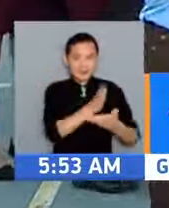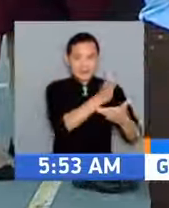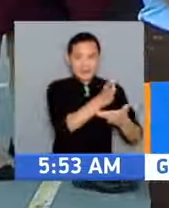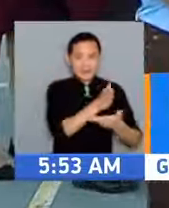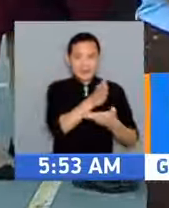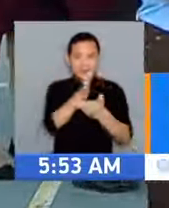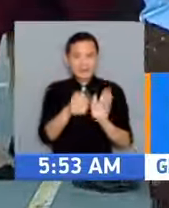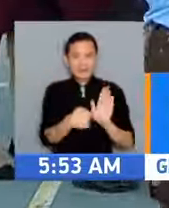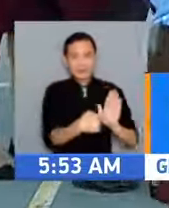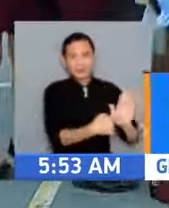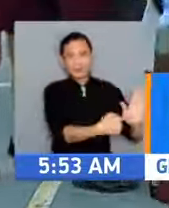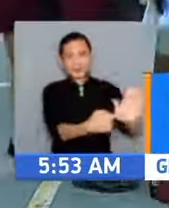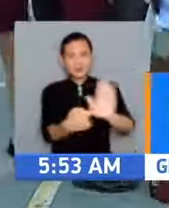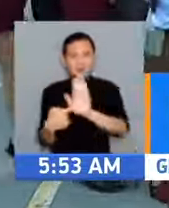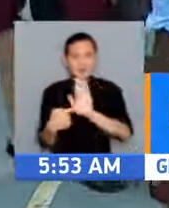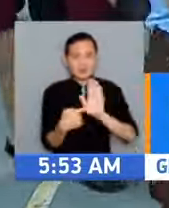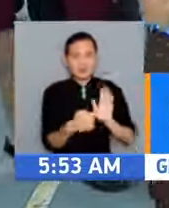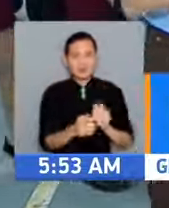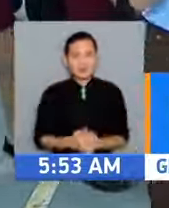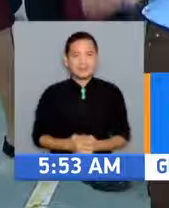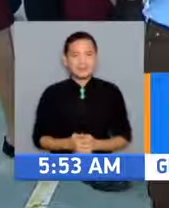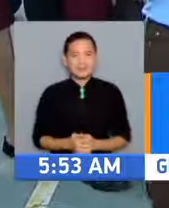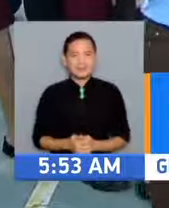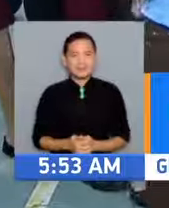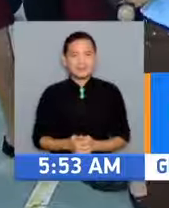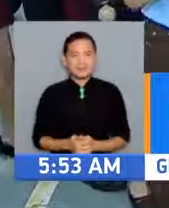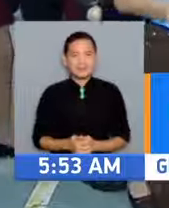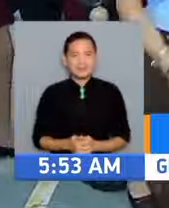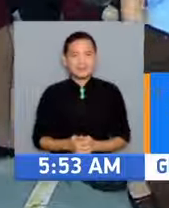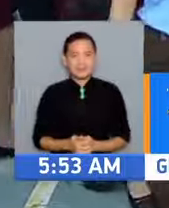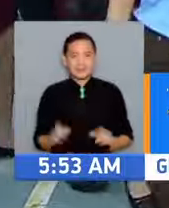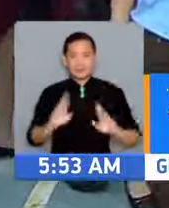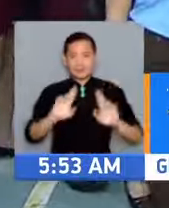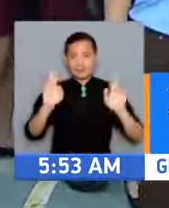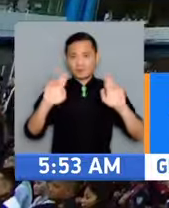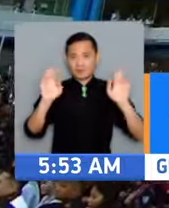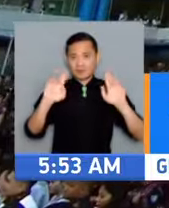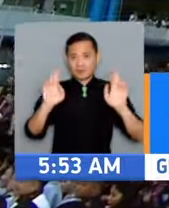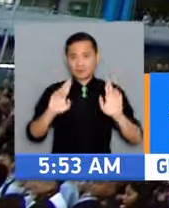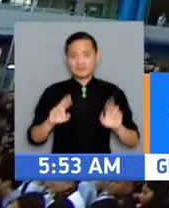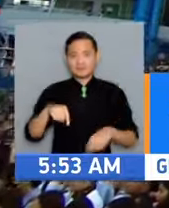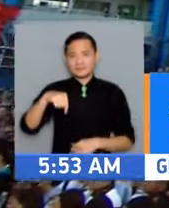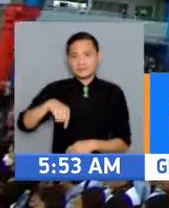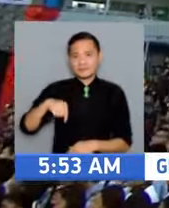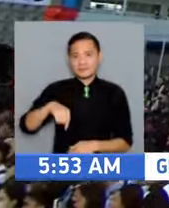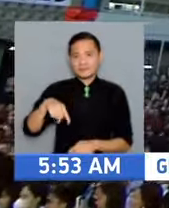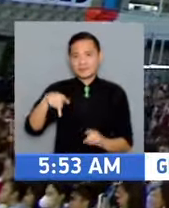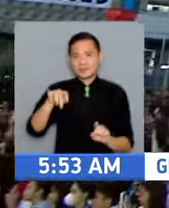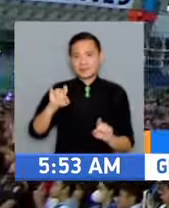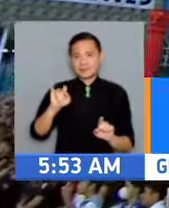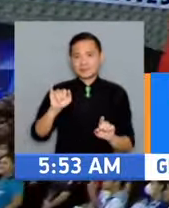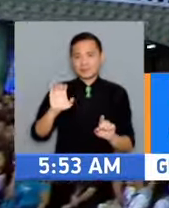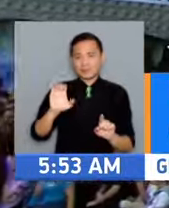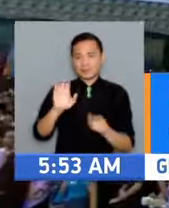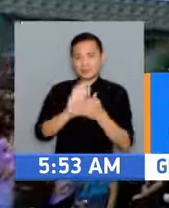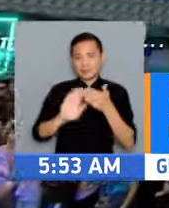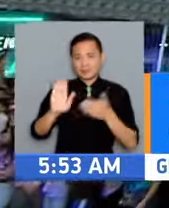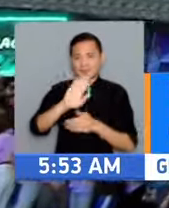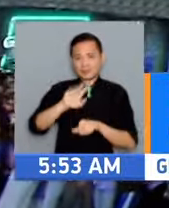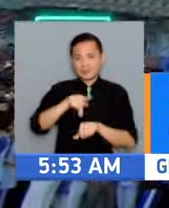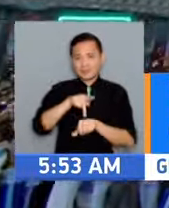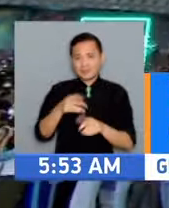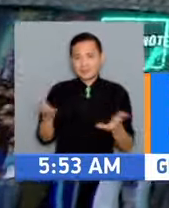UH Campus Tour! At mga kapuso, dito natin uumpisahan yan sa Best Link College of the Philippines dito sa Nova Leche, Quezon City.